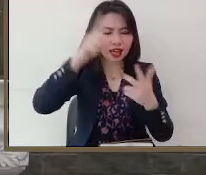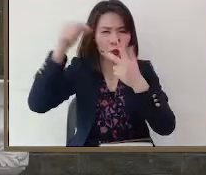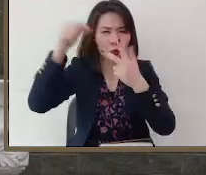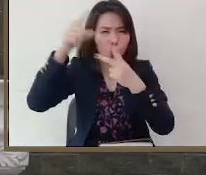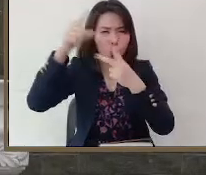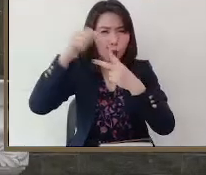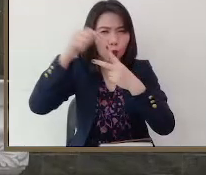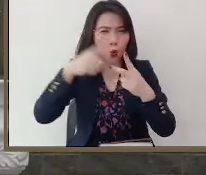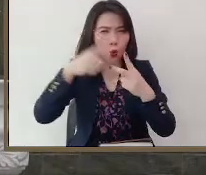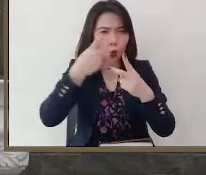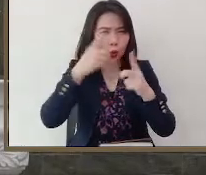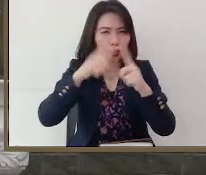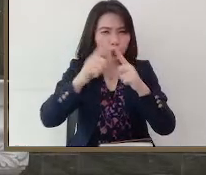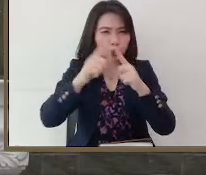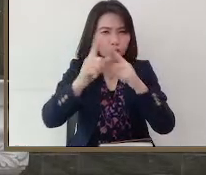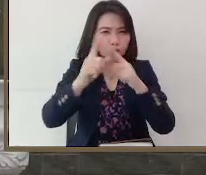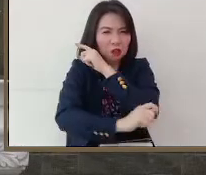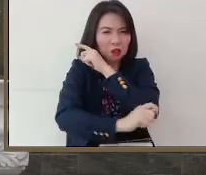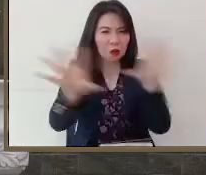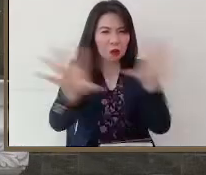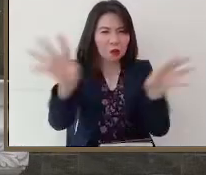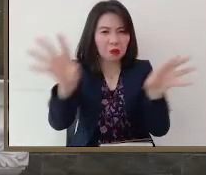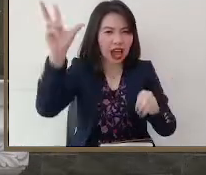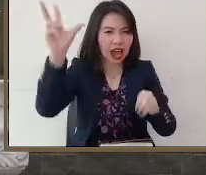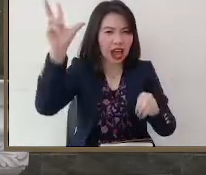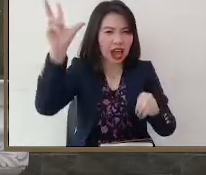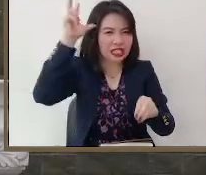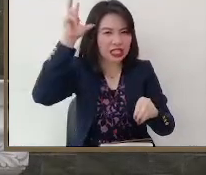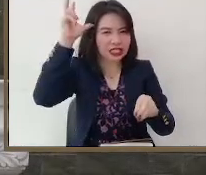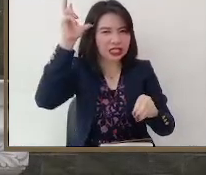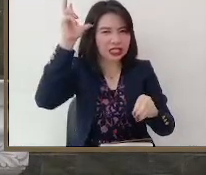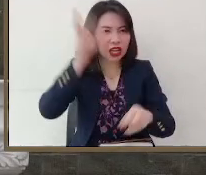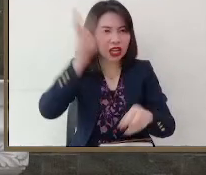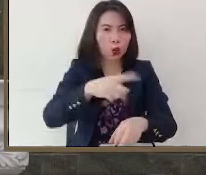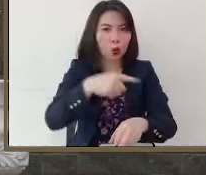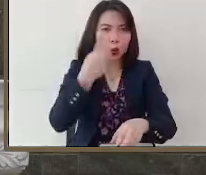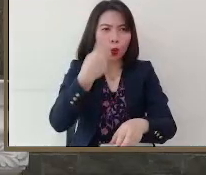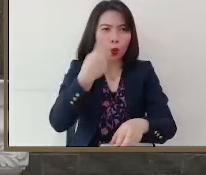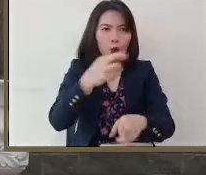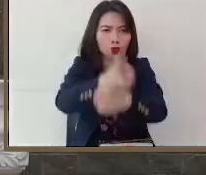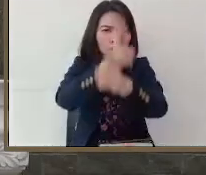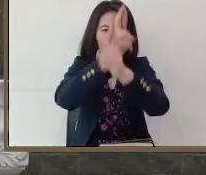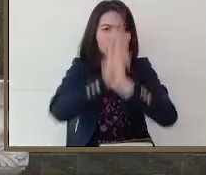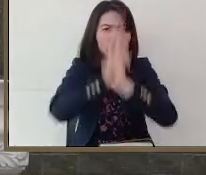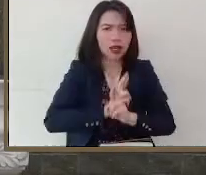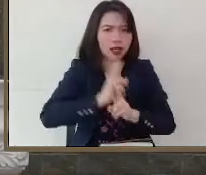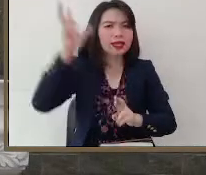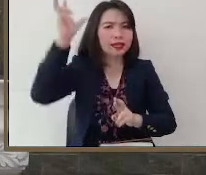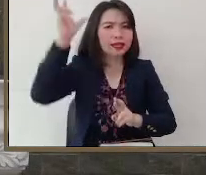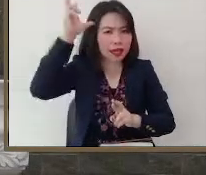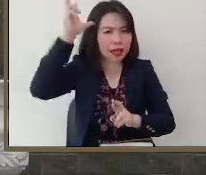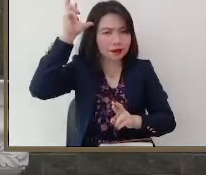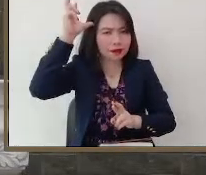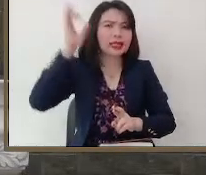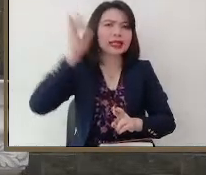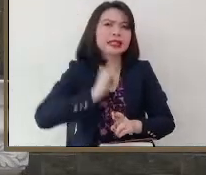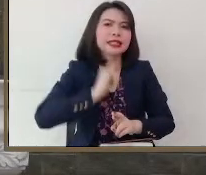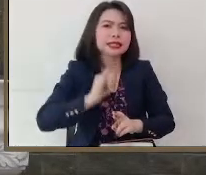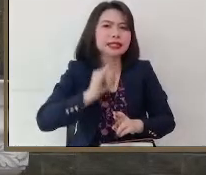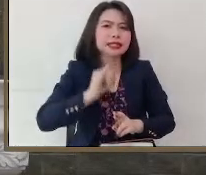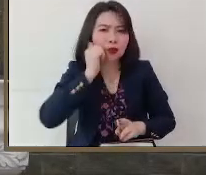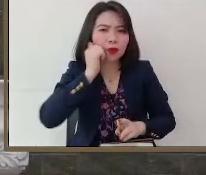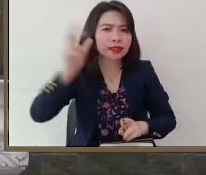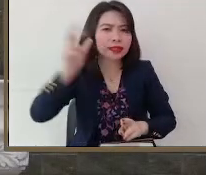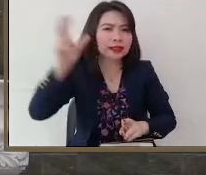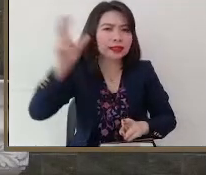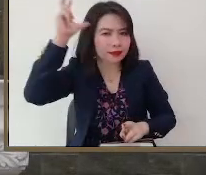Wala hong nire-respeto ang Diablo. Tandaan niyo po yan. The devil is always the devil. He is a